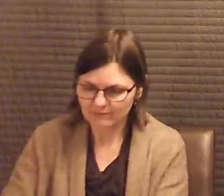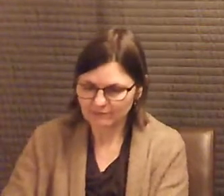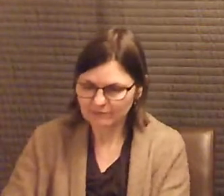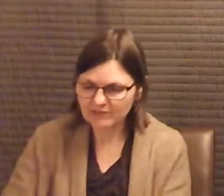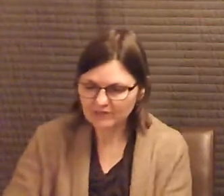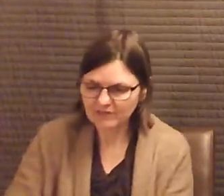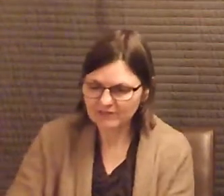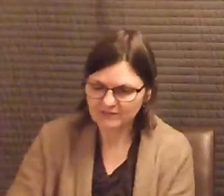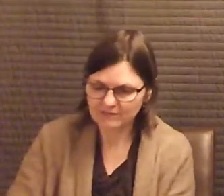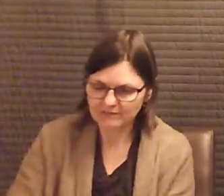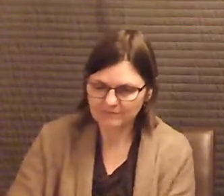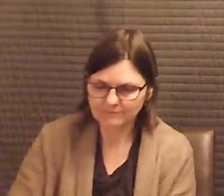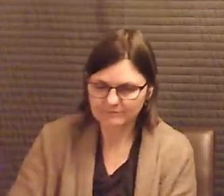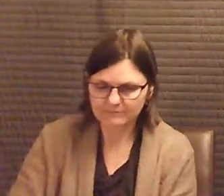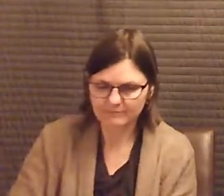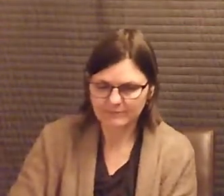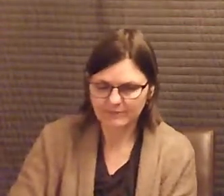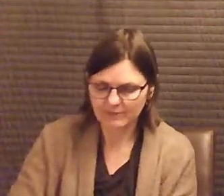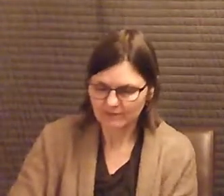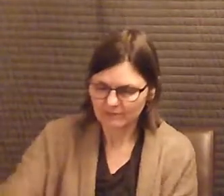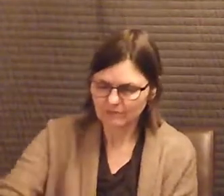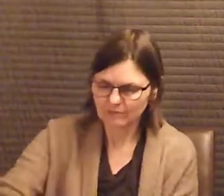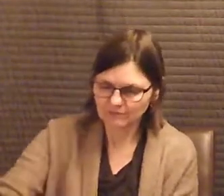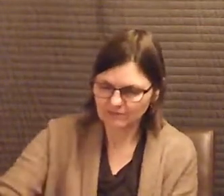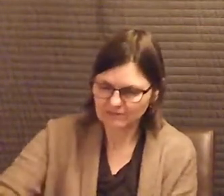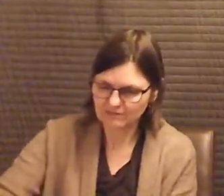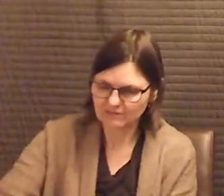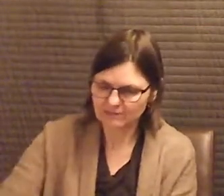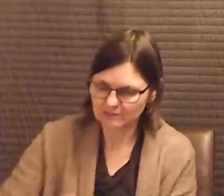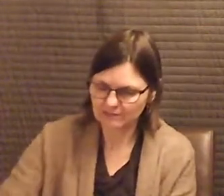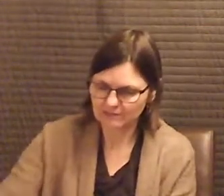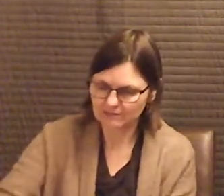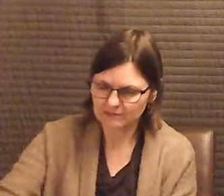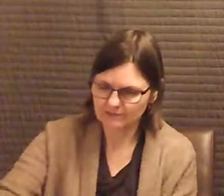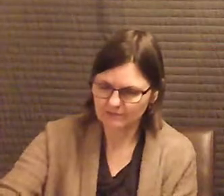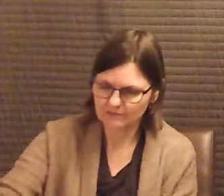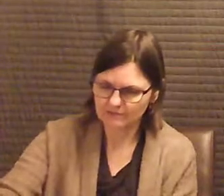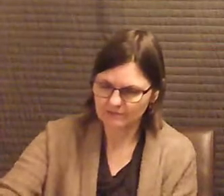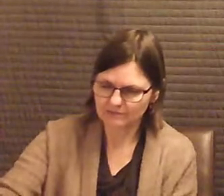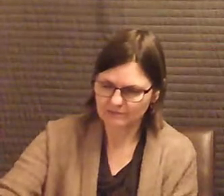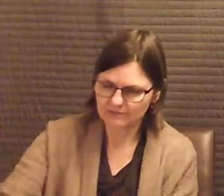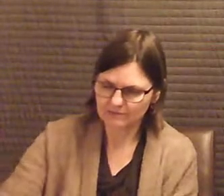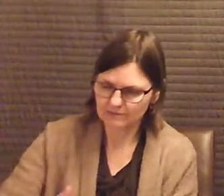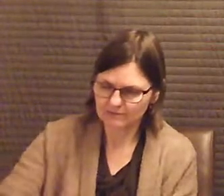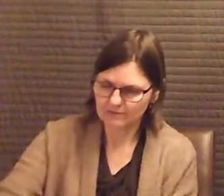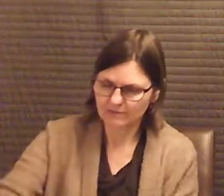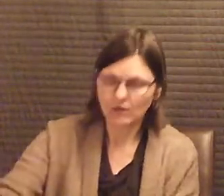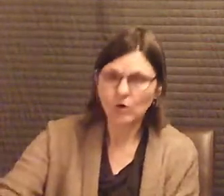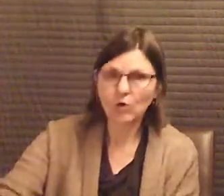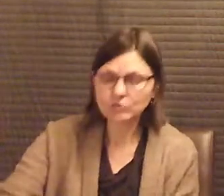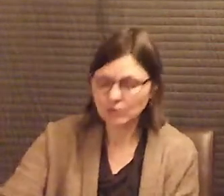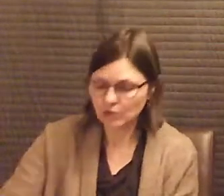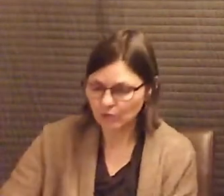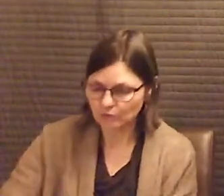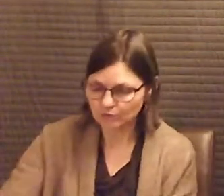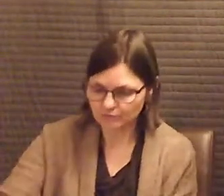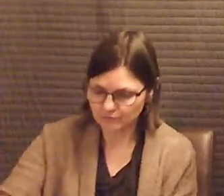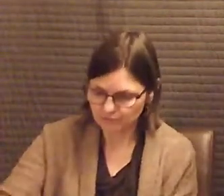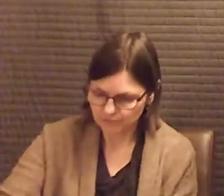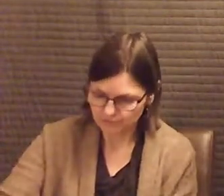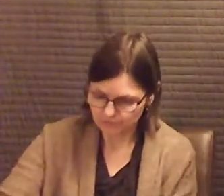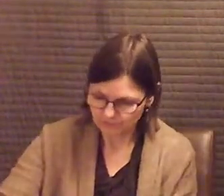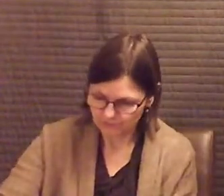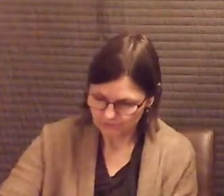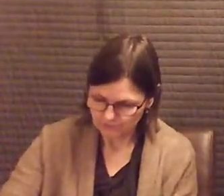voor vis 24 doet met die ze tot 26 amfibie om groot is